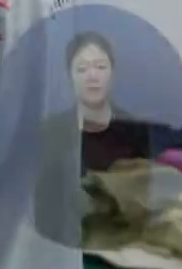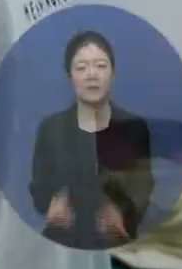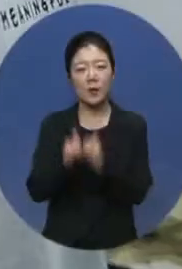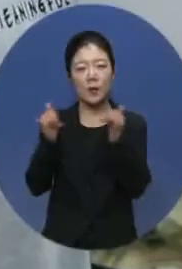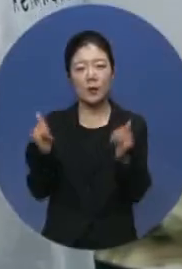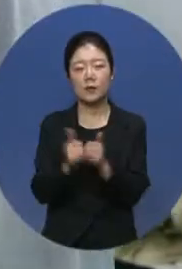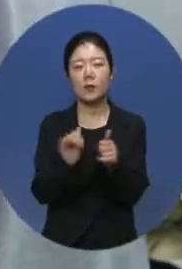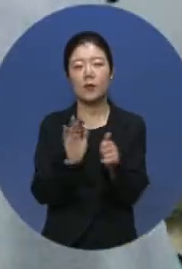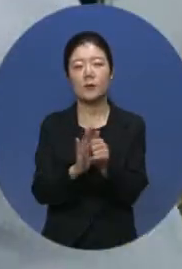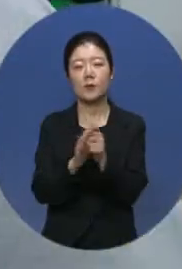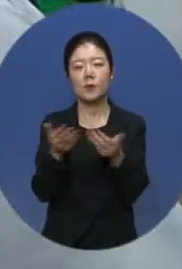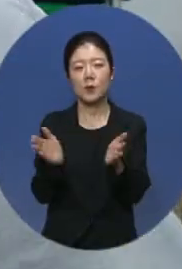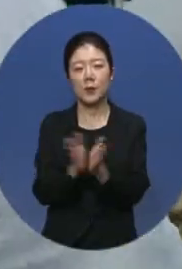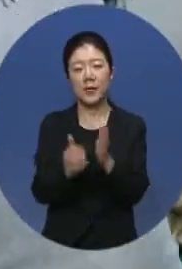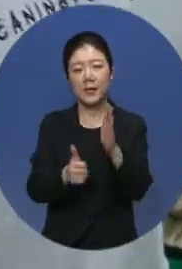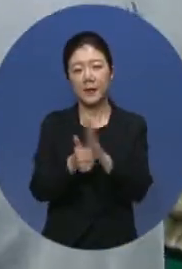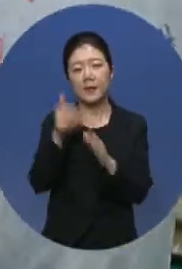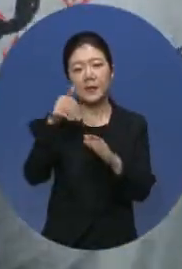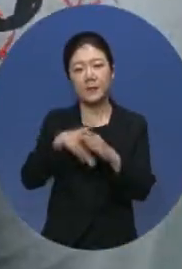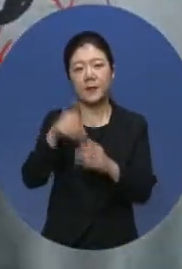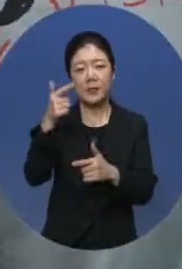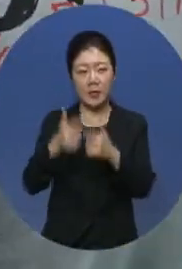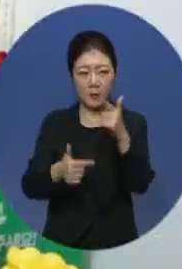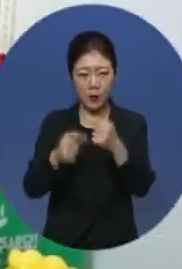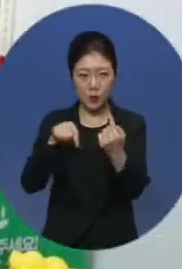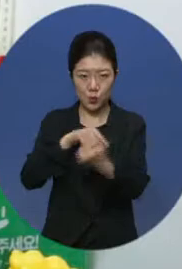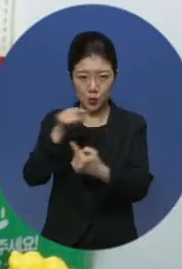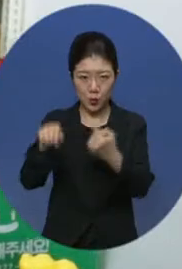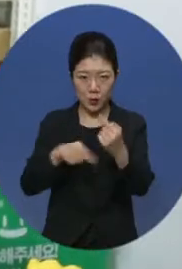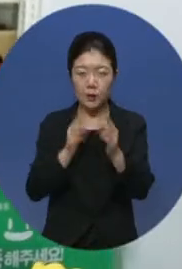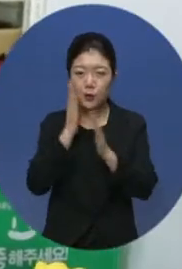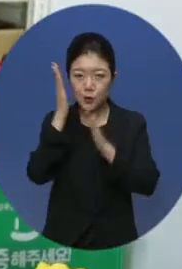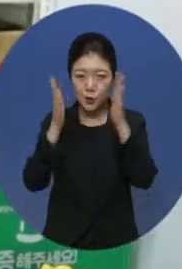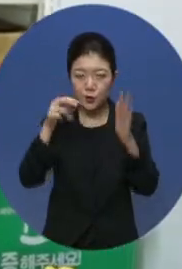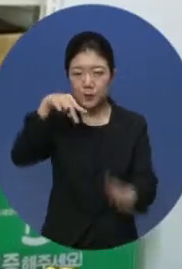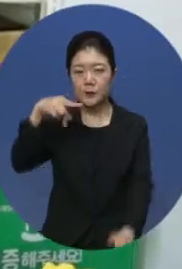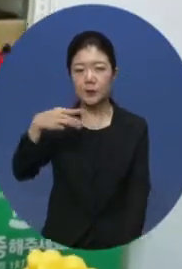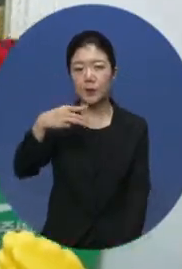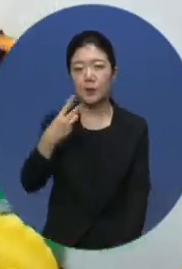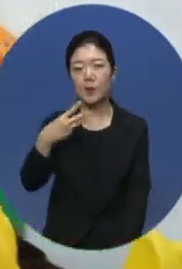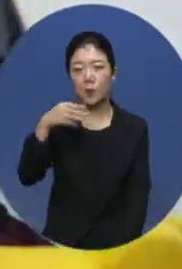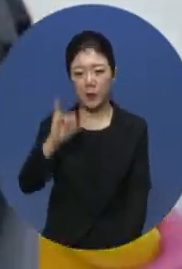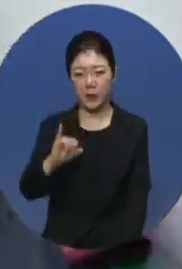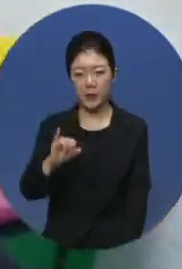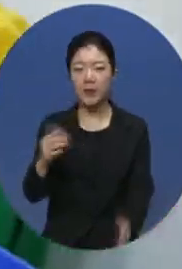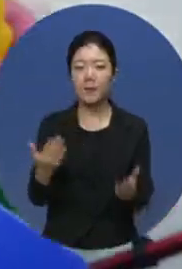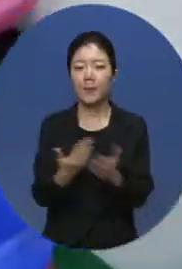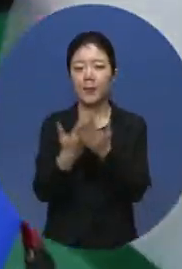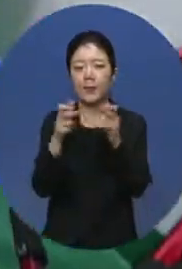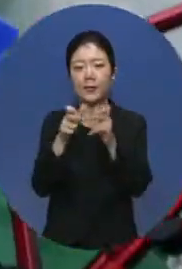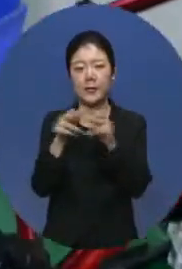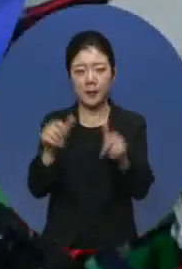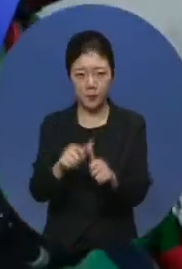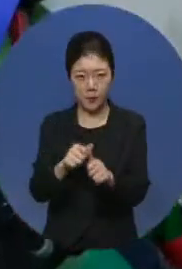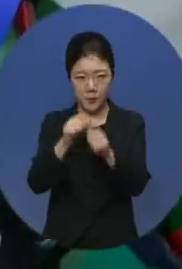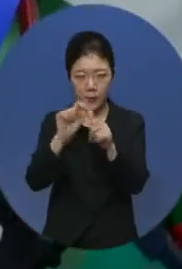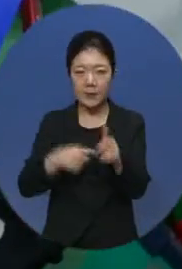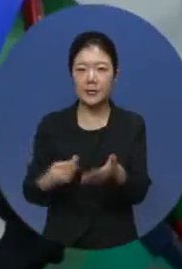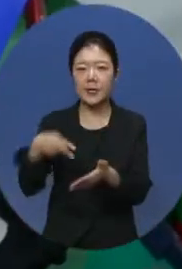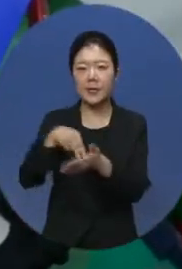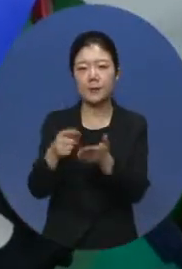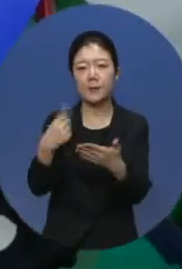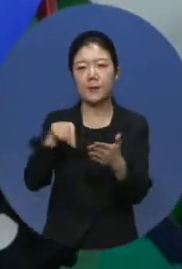사회적 협동조합 희망을 심는 나무가 운영하는 숲스토리는 발달장애인의 고용과 자립을